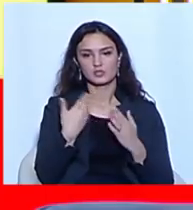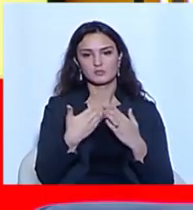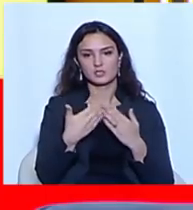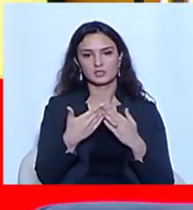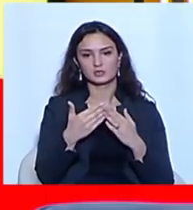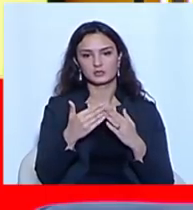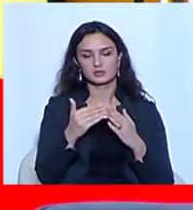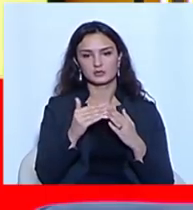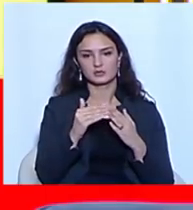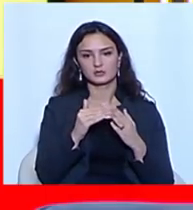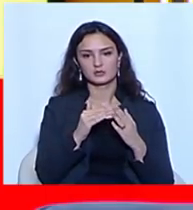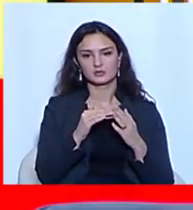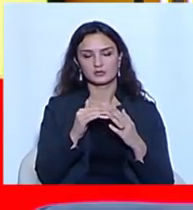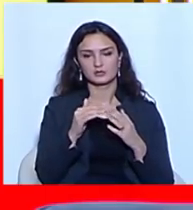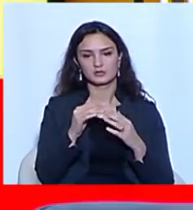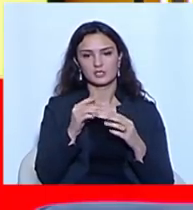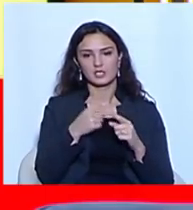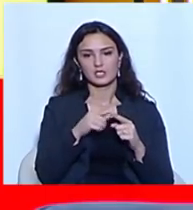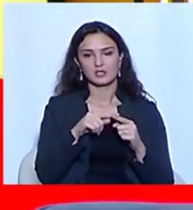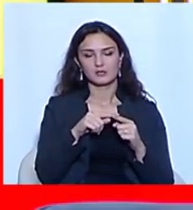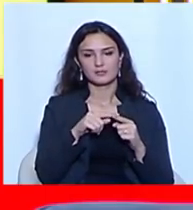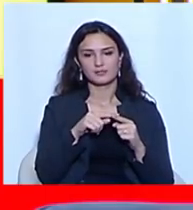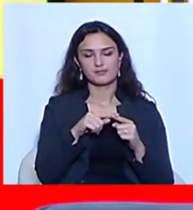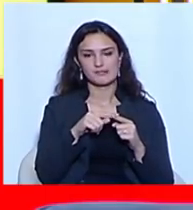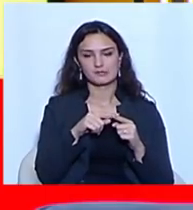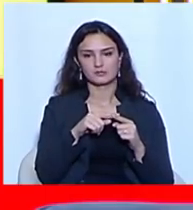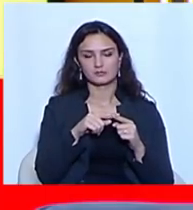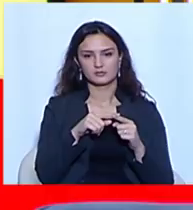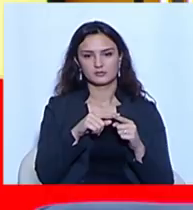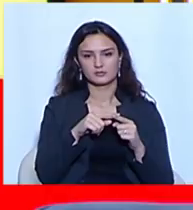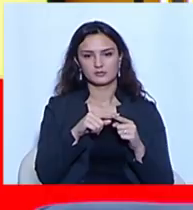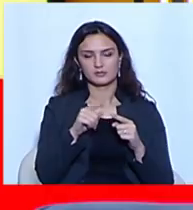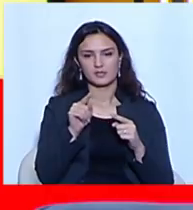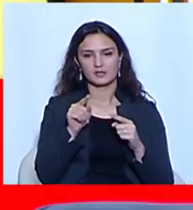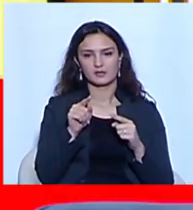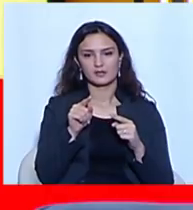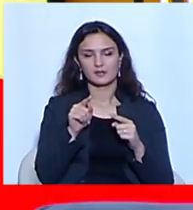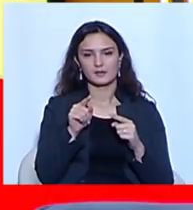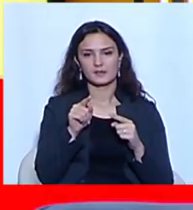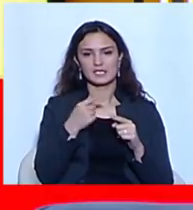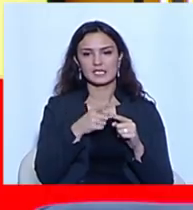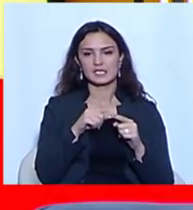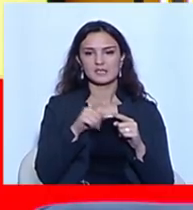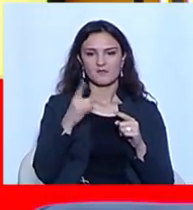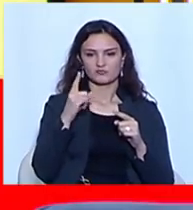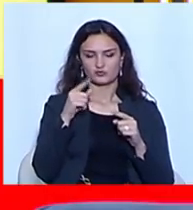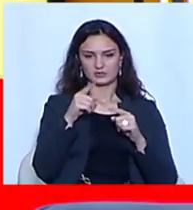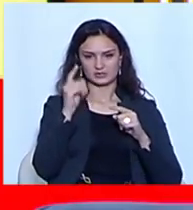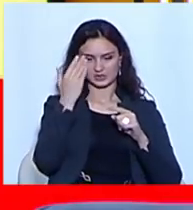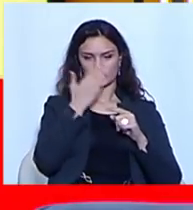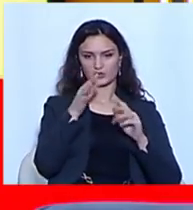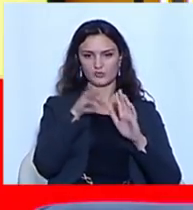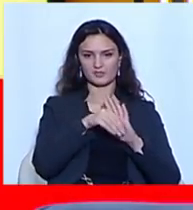მაგალითად ესთეტიკური თავდასხმის სამიზნე. ამ ხედულობაში მაქვს ისტერია, რომელიც